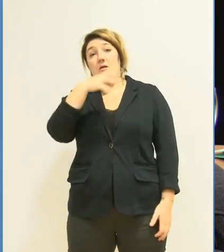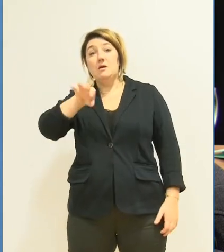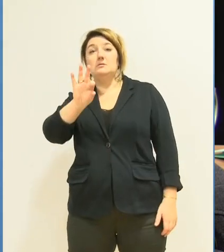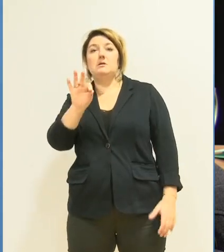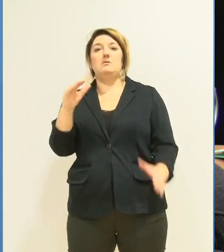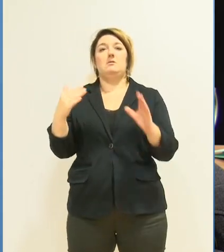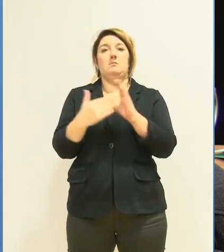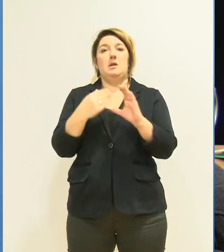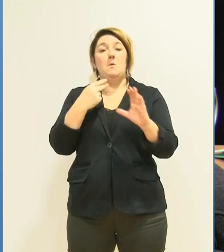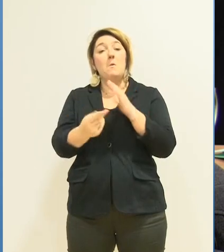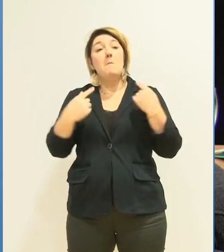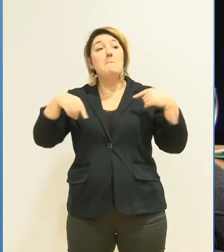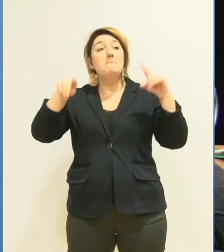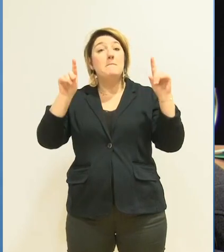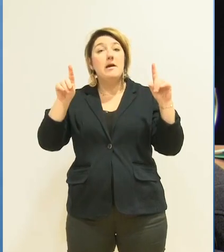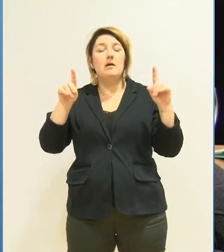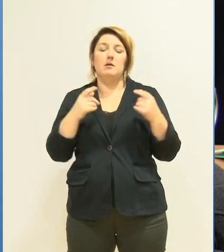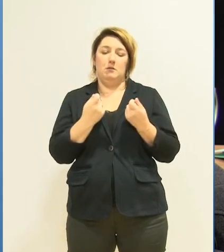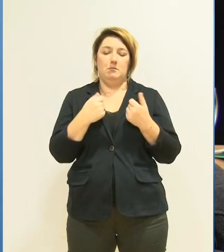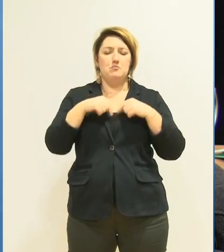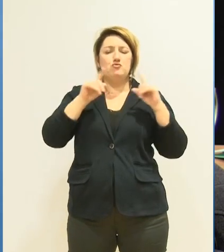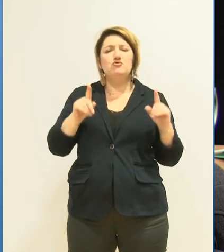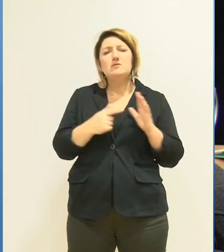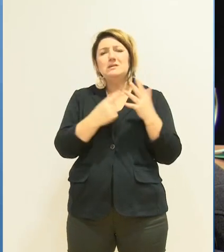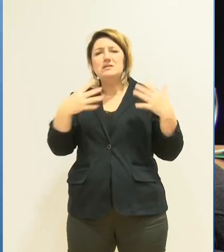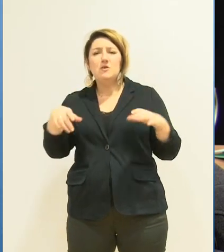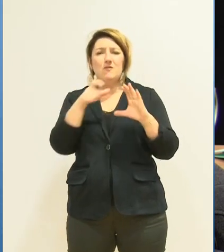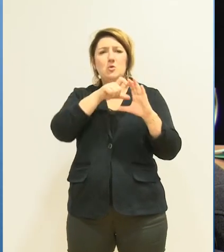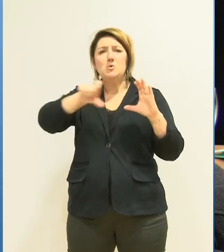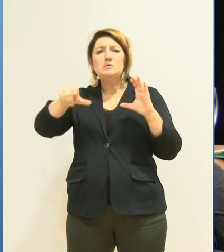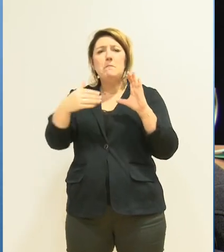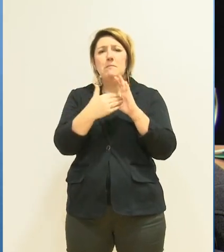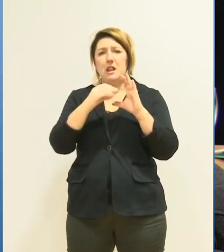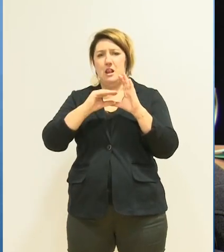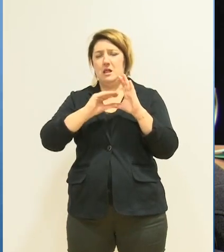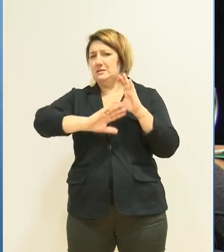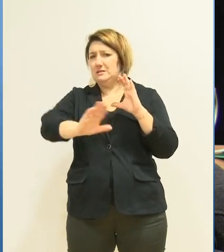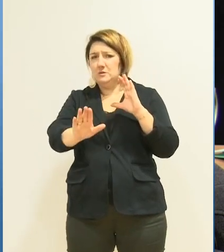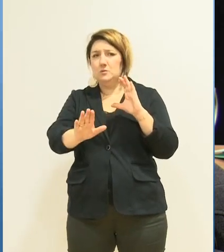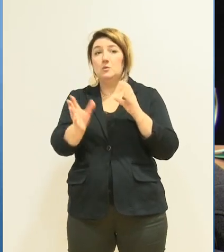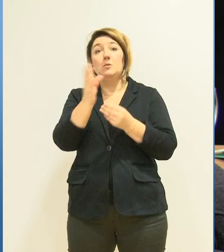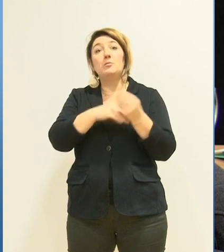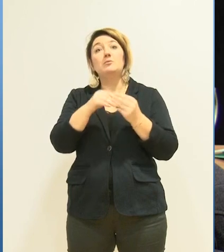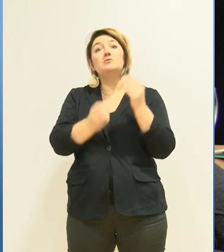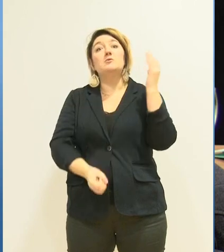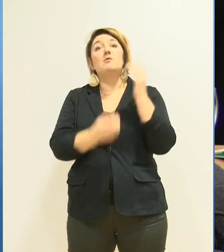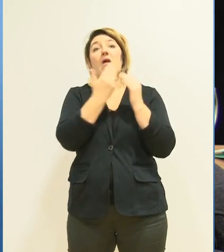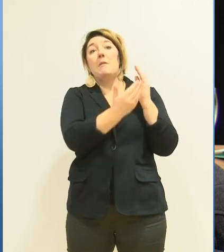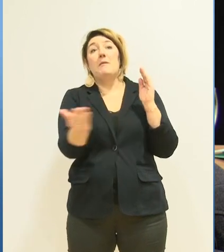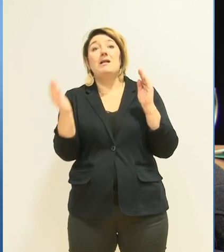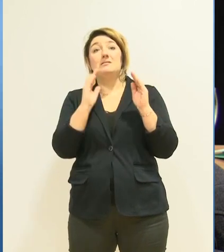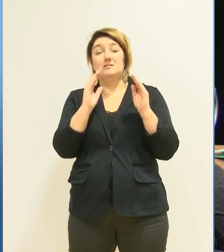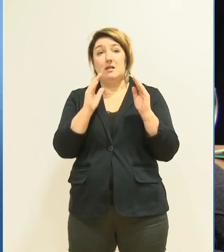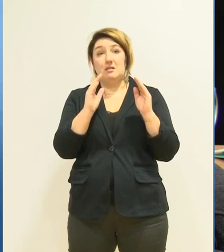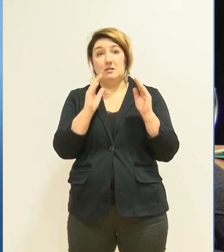mais seulement 200 milles dans le budget 2010 9 et à l'intérieur le coup de la nouvelle palissade parce que quand même on est passé d'une petite